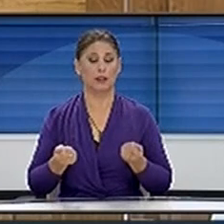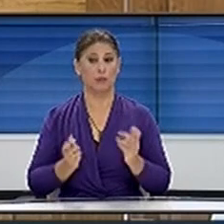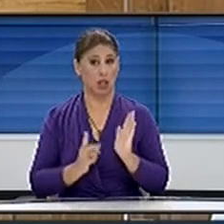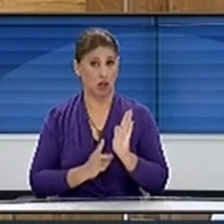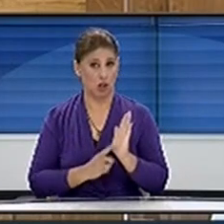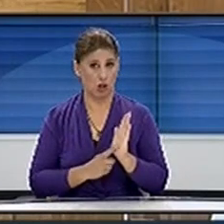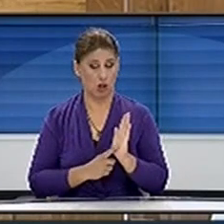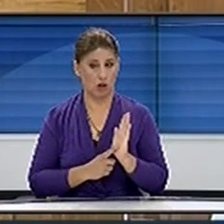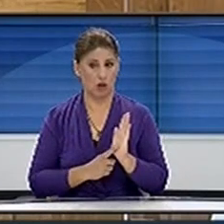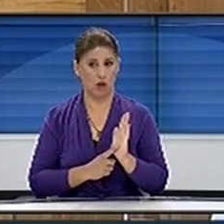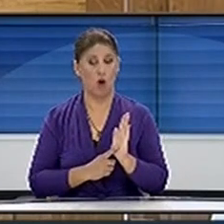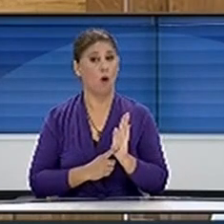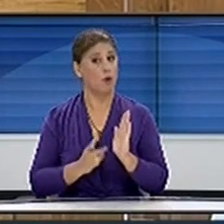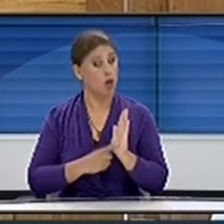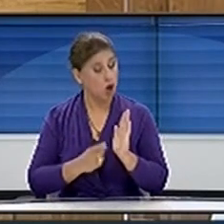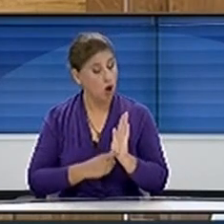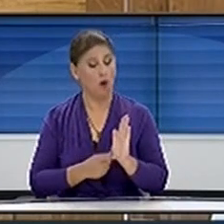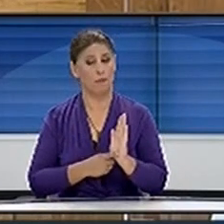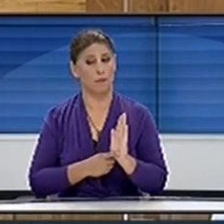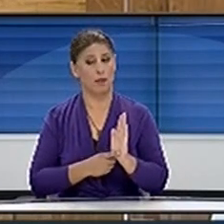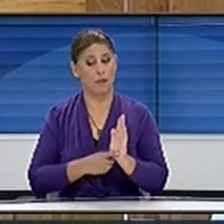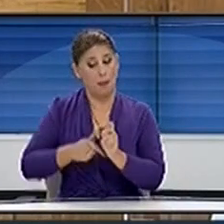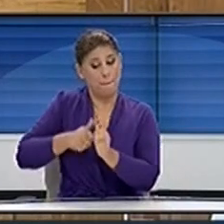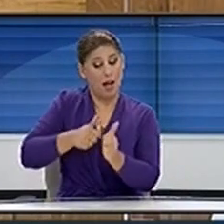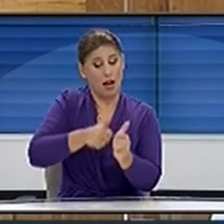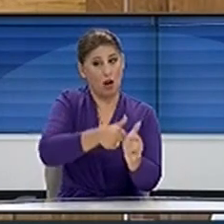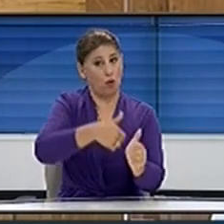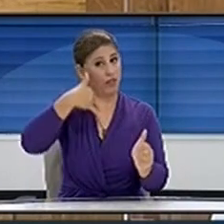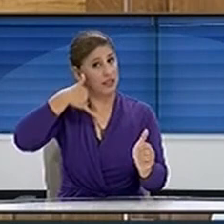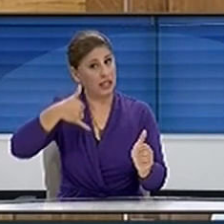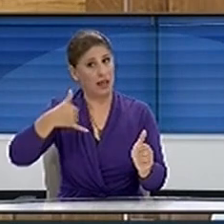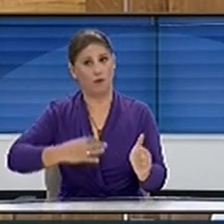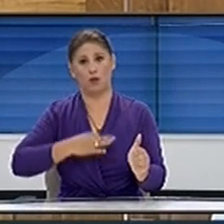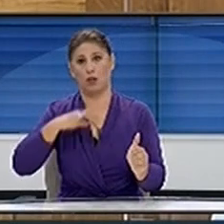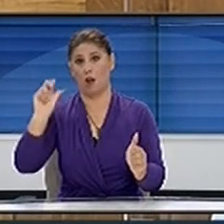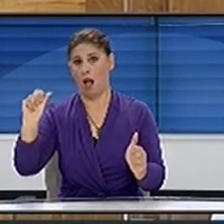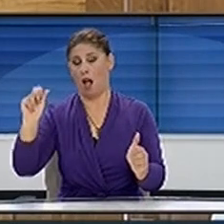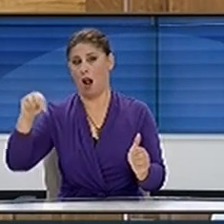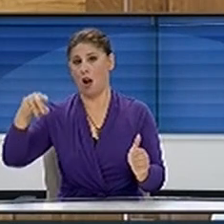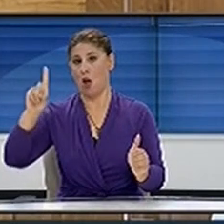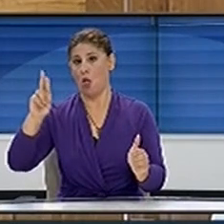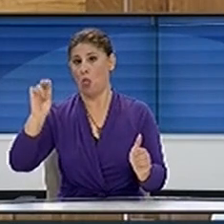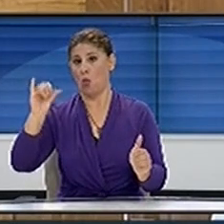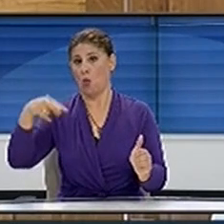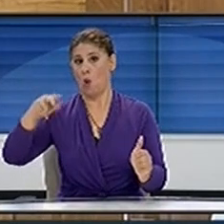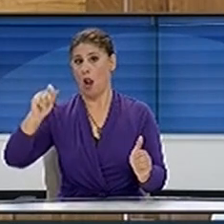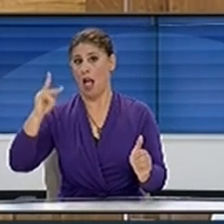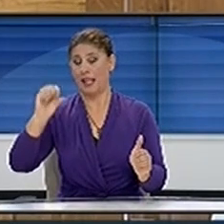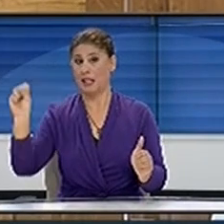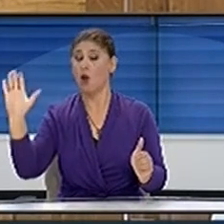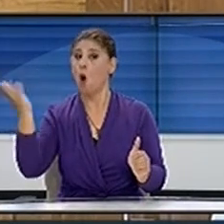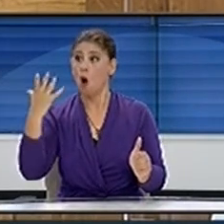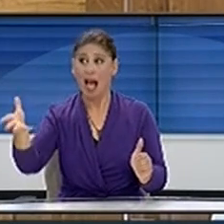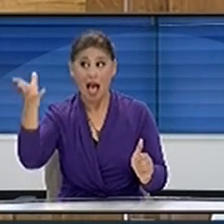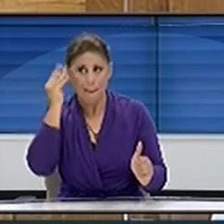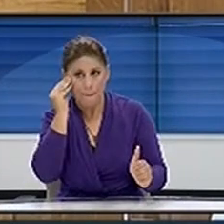νόμιμη επισύνδεση του τηλεφώνου του κ. Ανδρουλάκη. Όταν την πληροφορήθηκα, δεν δίστασα να παραδεχθώ